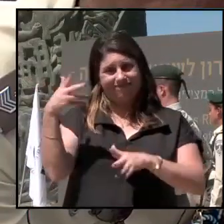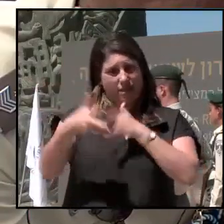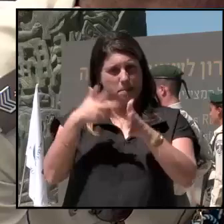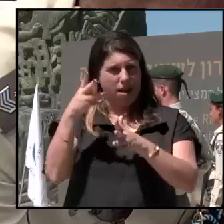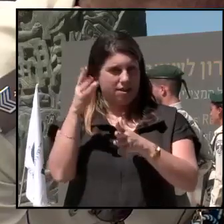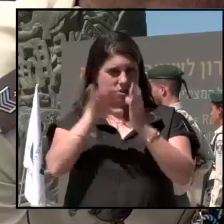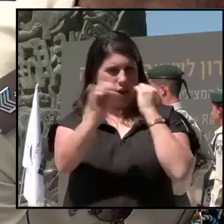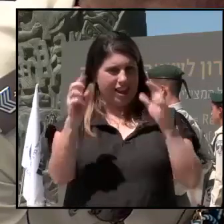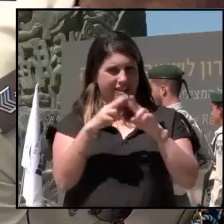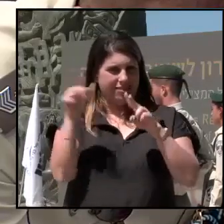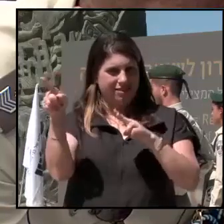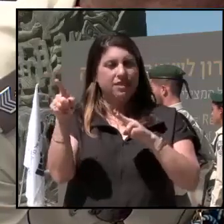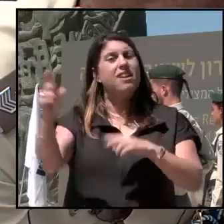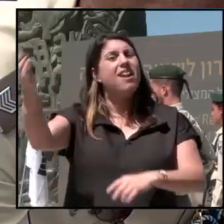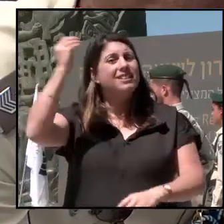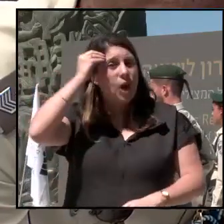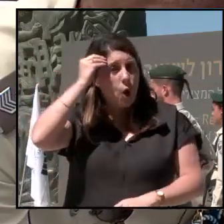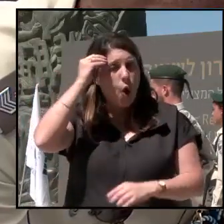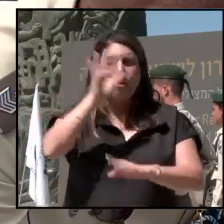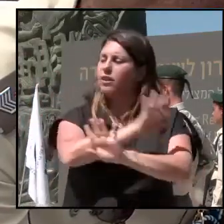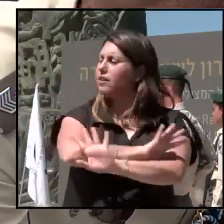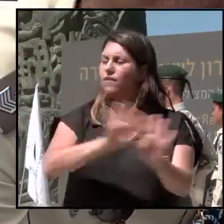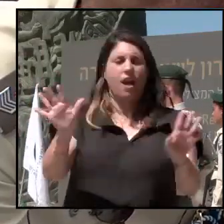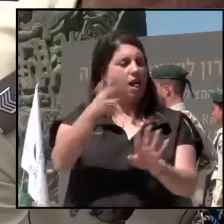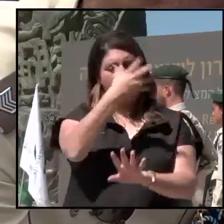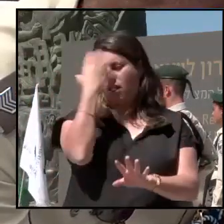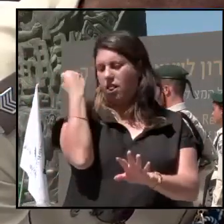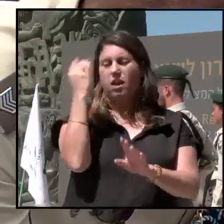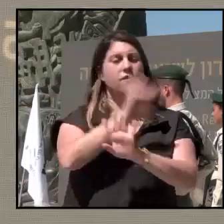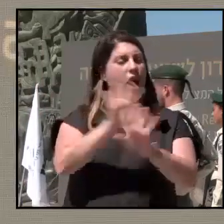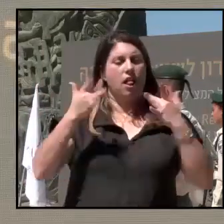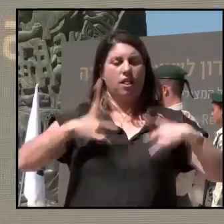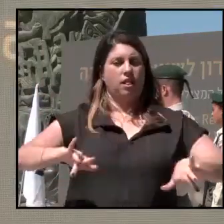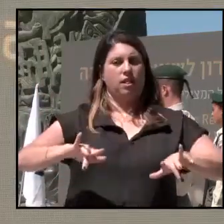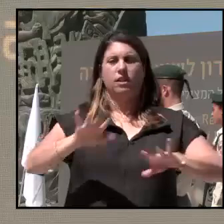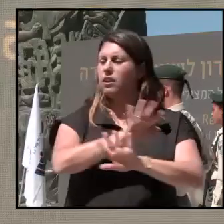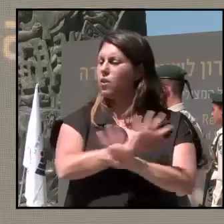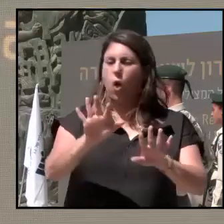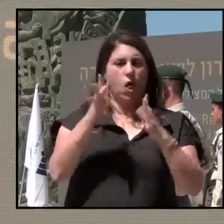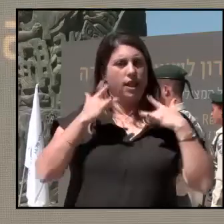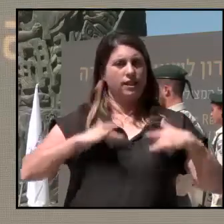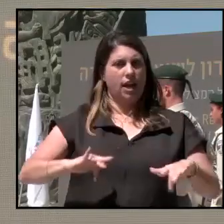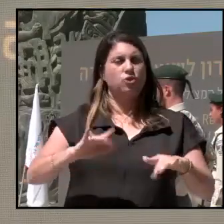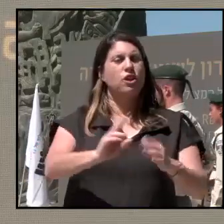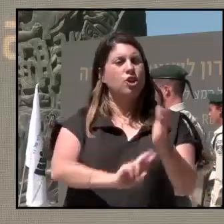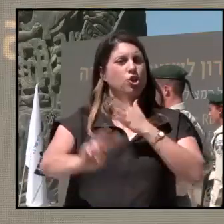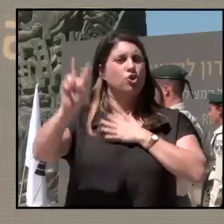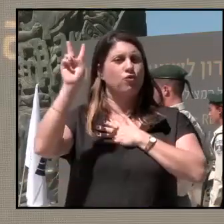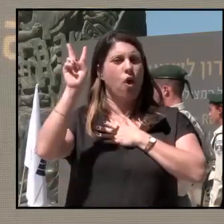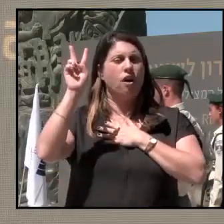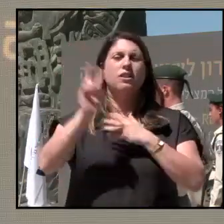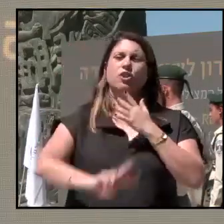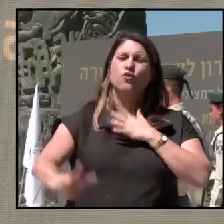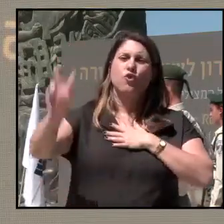בדבריה, זכור ואל תכחש, זכור ואל תכחש, שבועה זו אינה בליבה